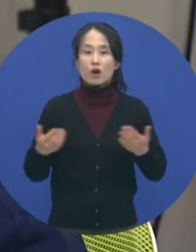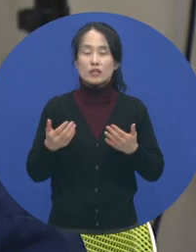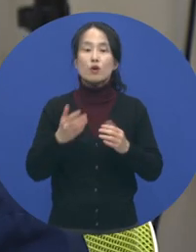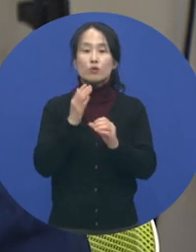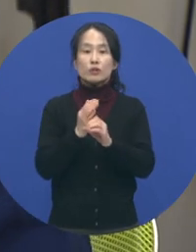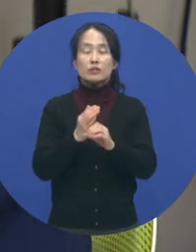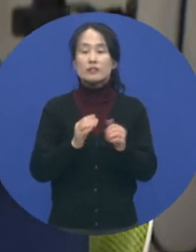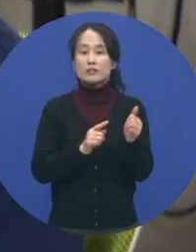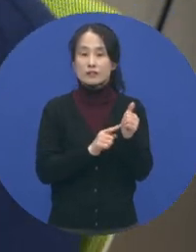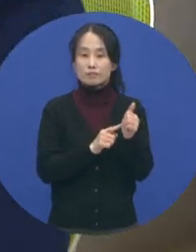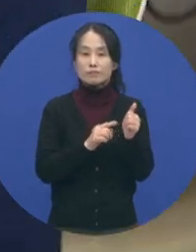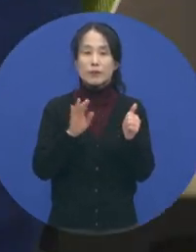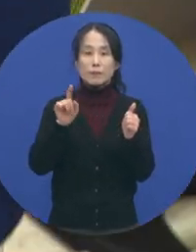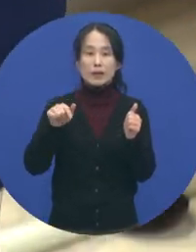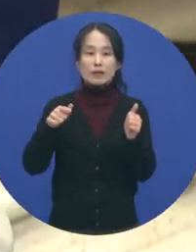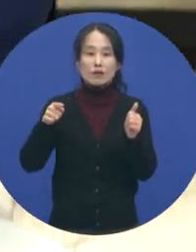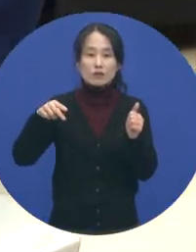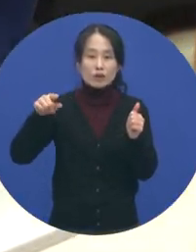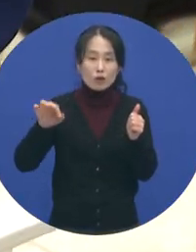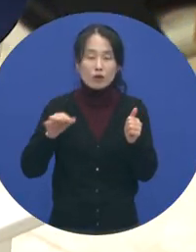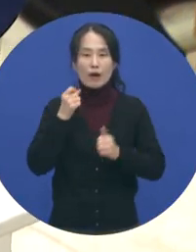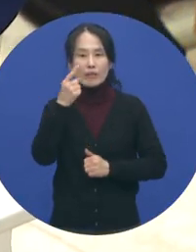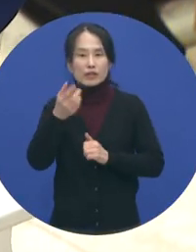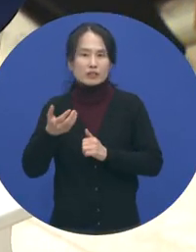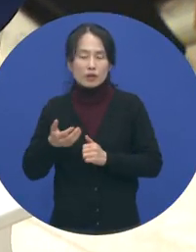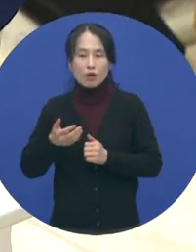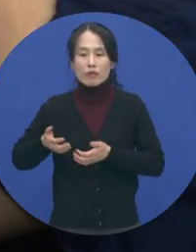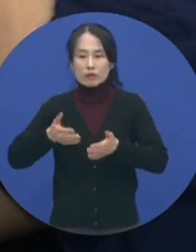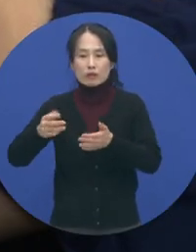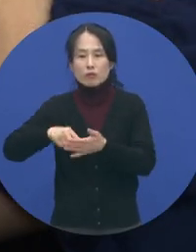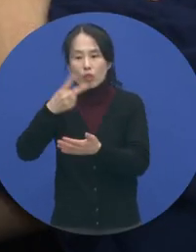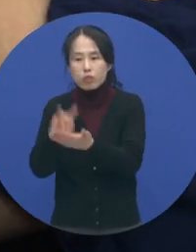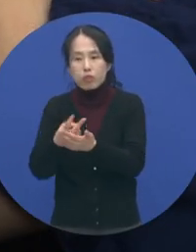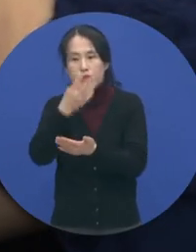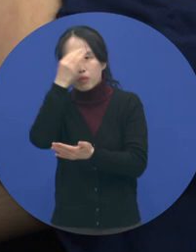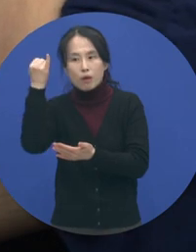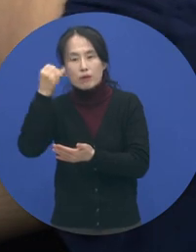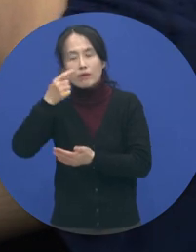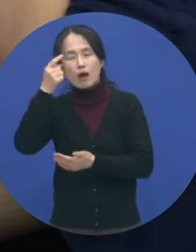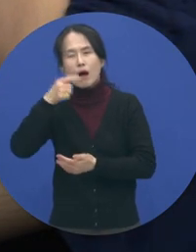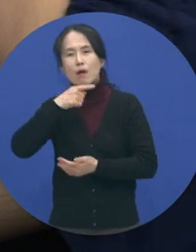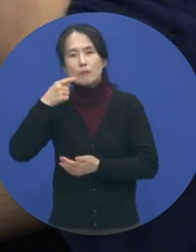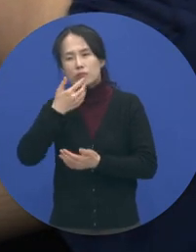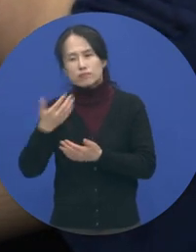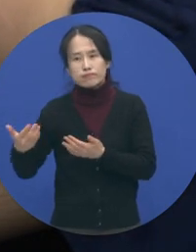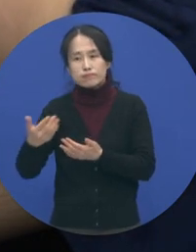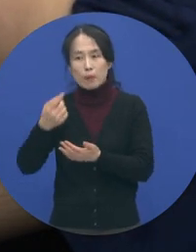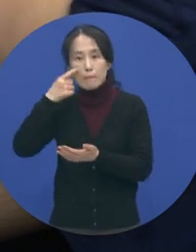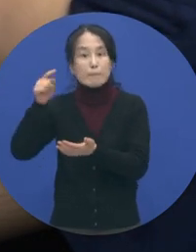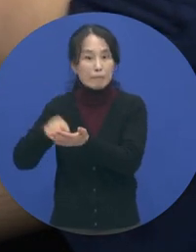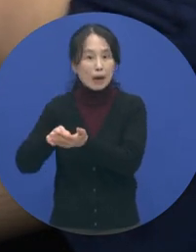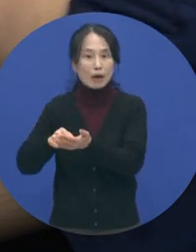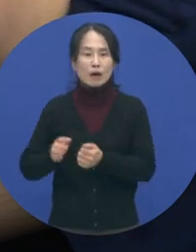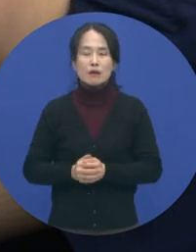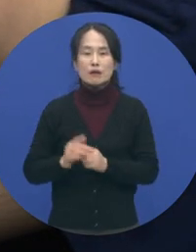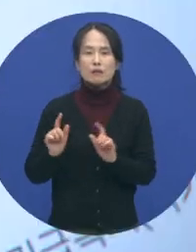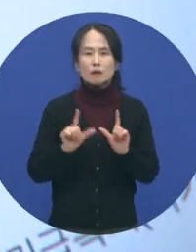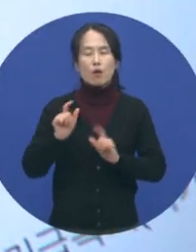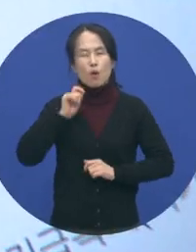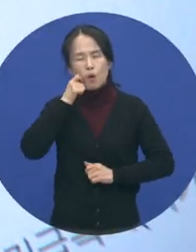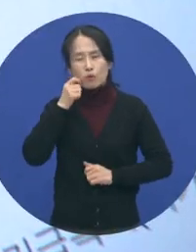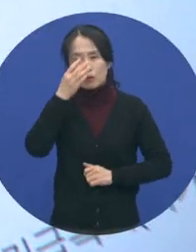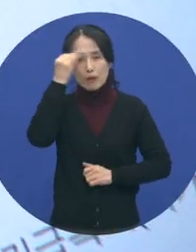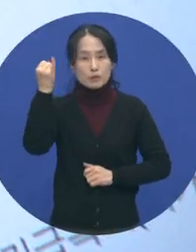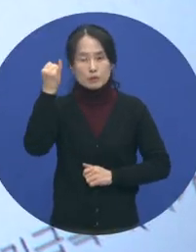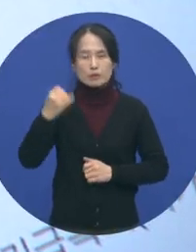백거성 씨 한 달 전 길에서 머리에 피를 흘리며 살려달라고 외치는 할머니를 발견했습니다 생활고를 겪고 있던